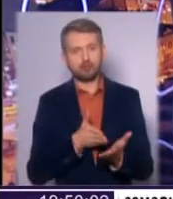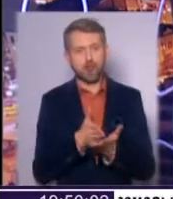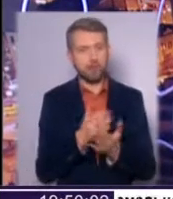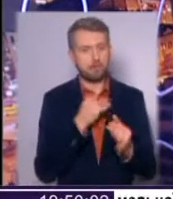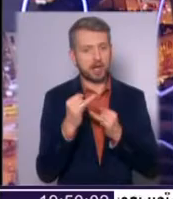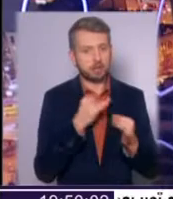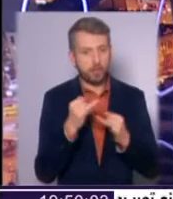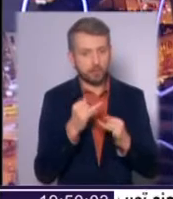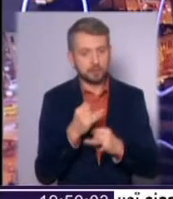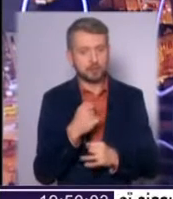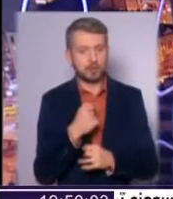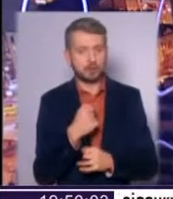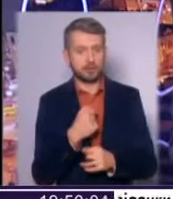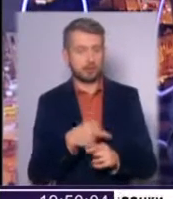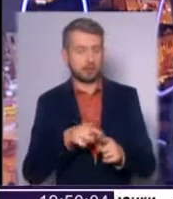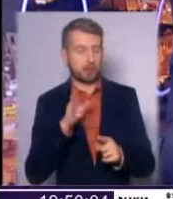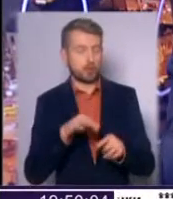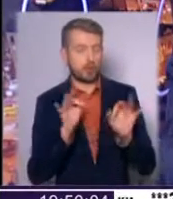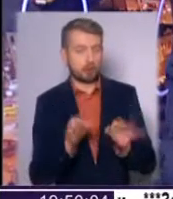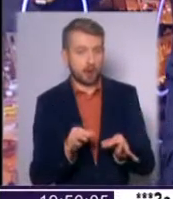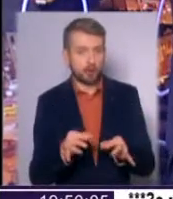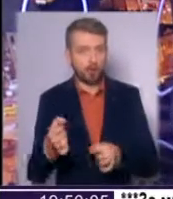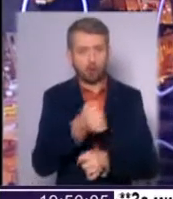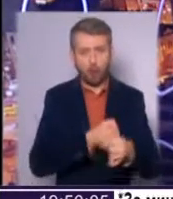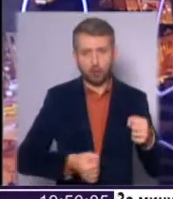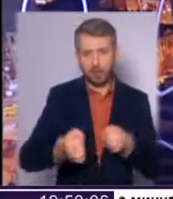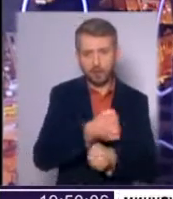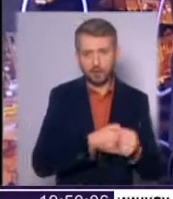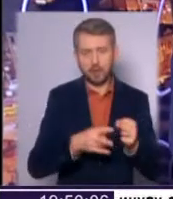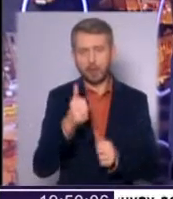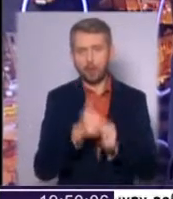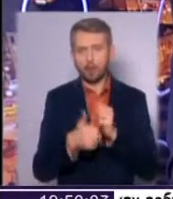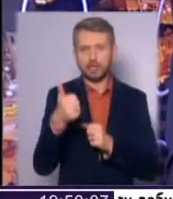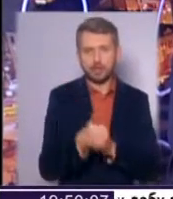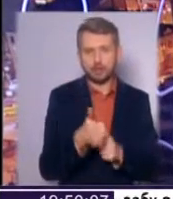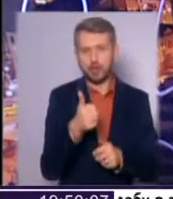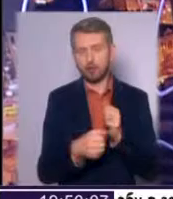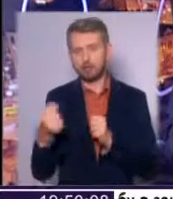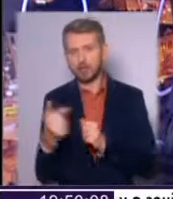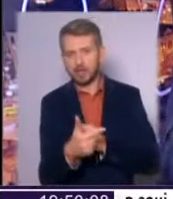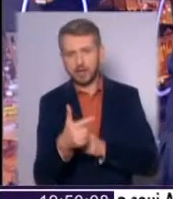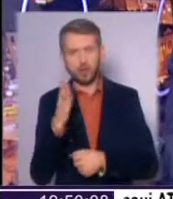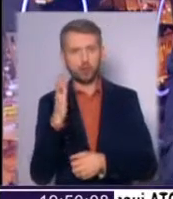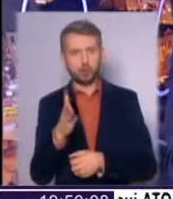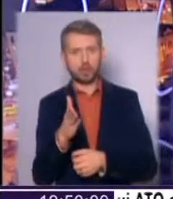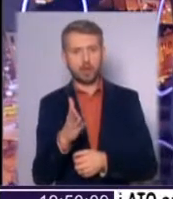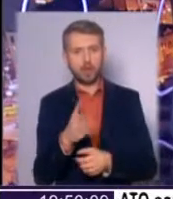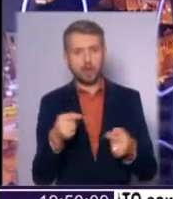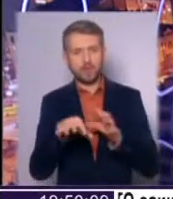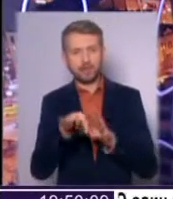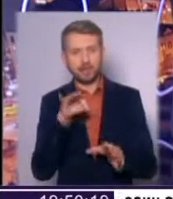перемовин, і я гадаю, це також буде правильно, ротаційним шляхом, там на кожен тиждень чи на кожні дві неділі буде